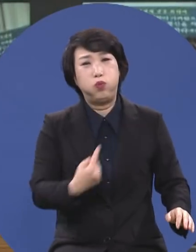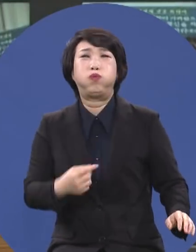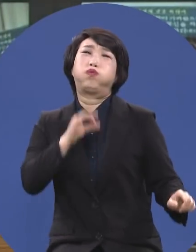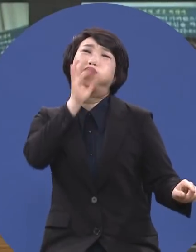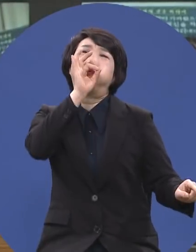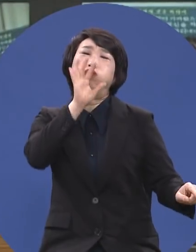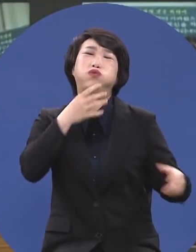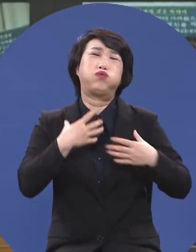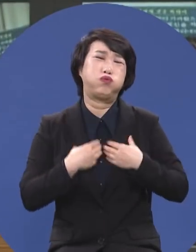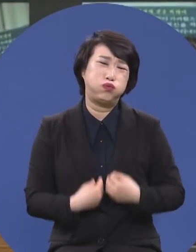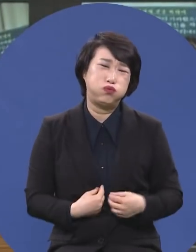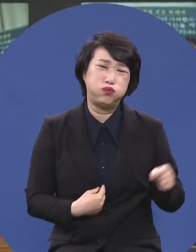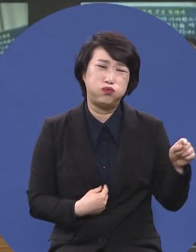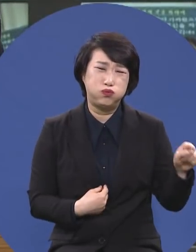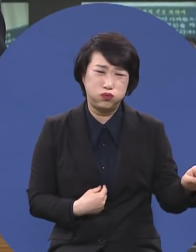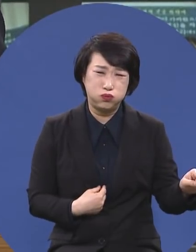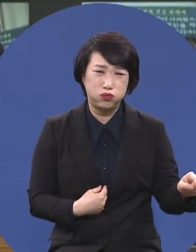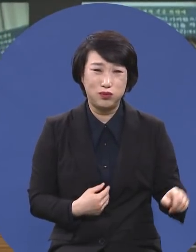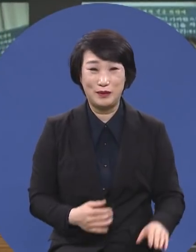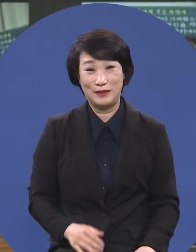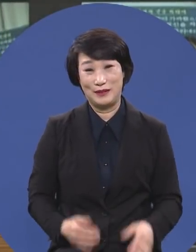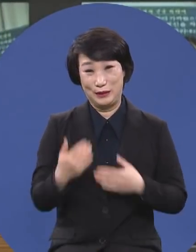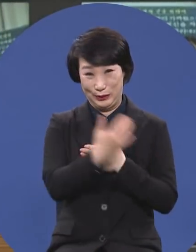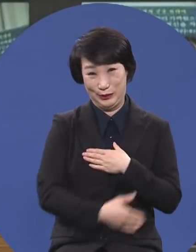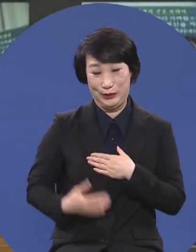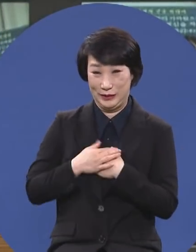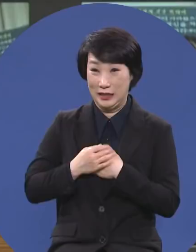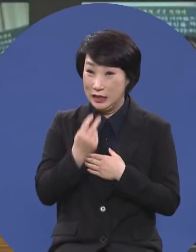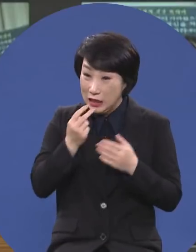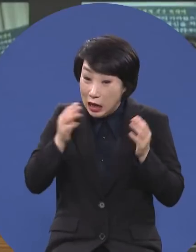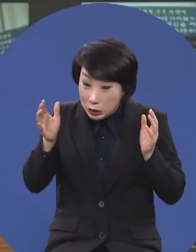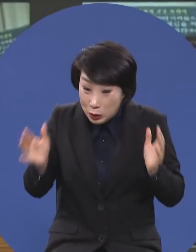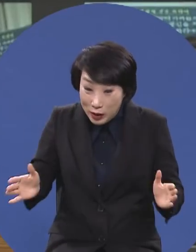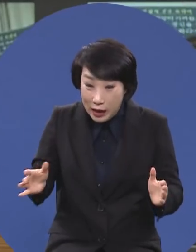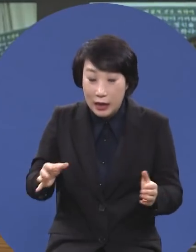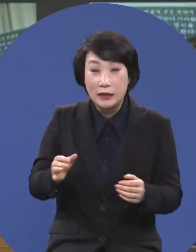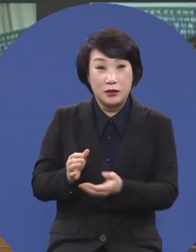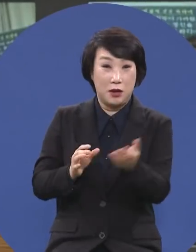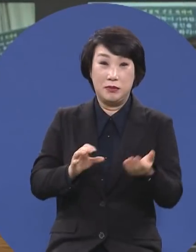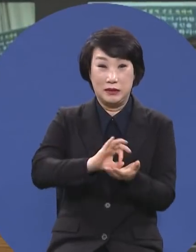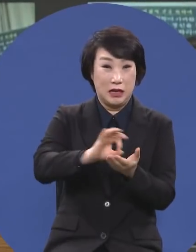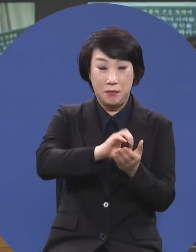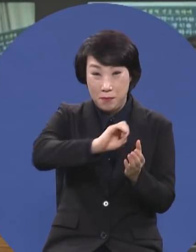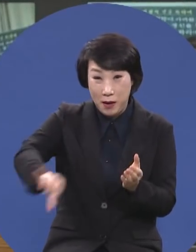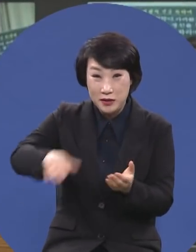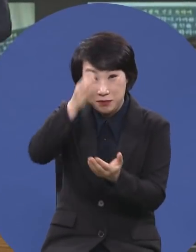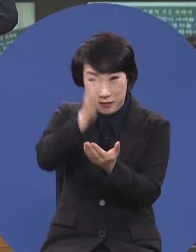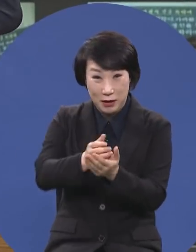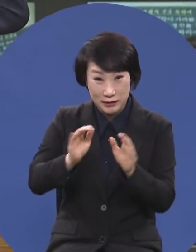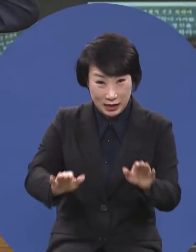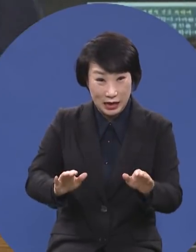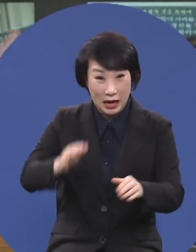없는 절망적인 것이니 육신이라는 시간의 재산을 낭비하지 말고 하나님의 확신으로